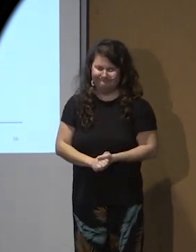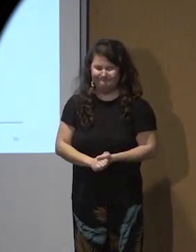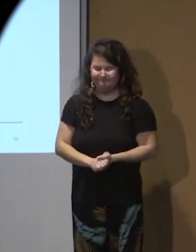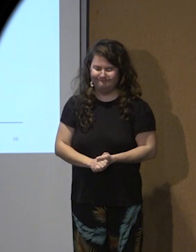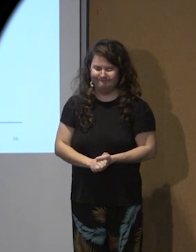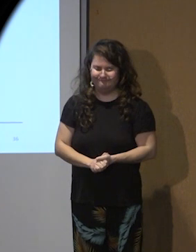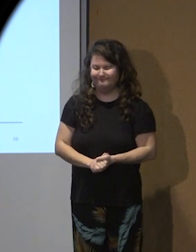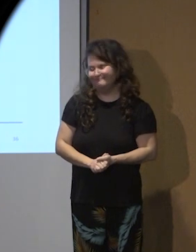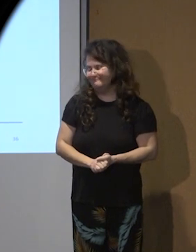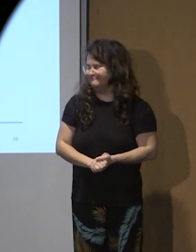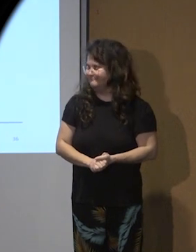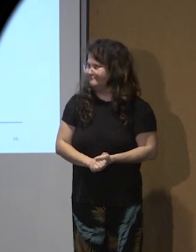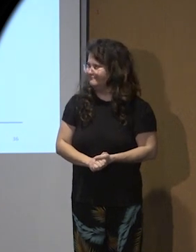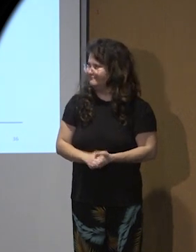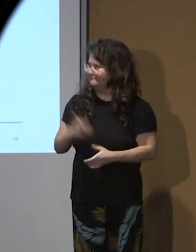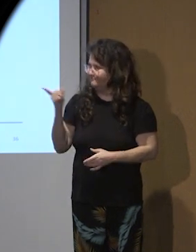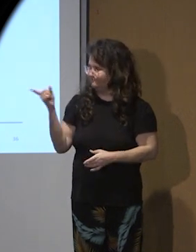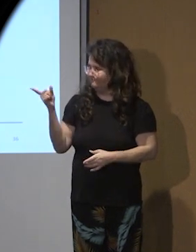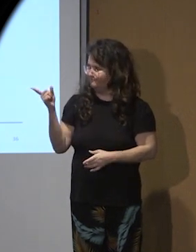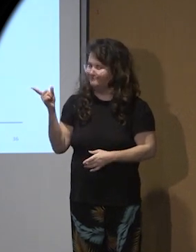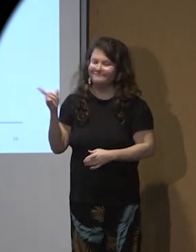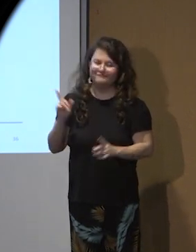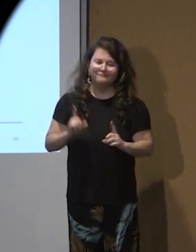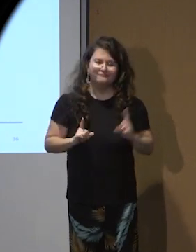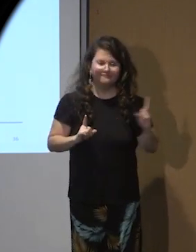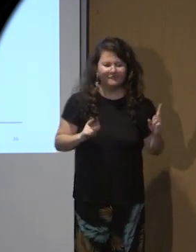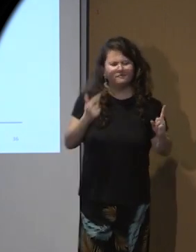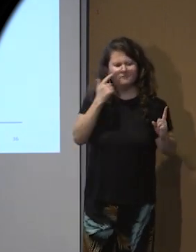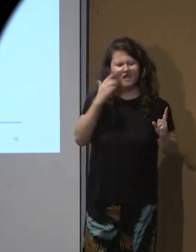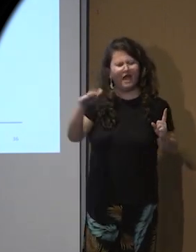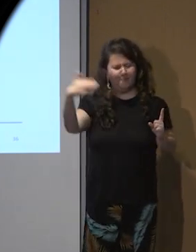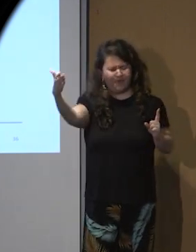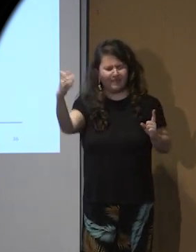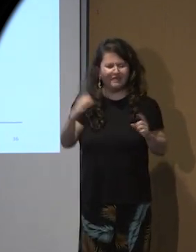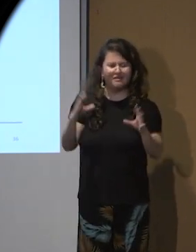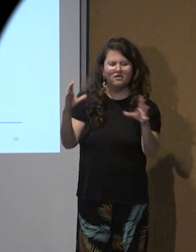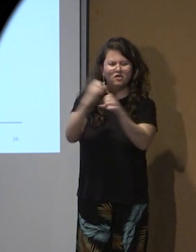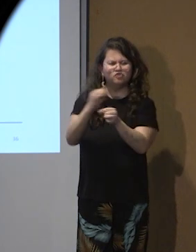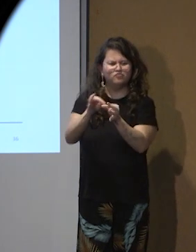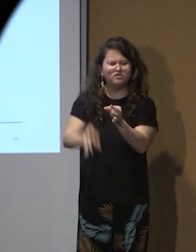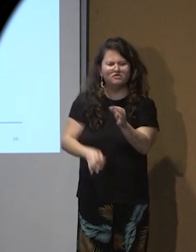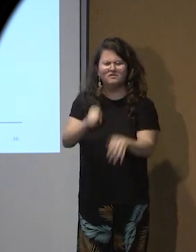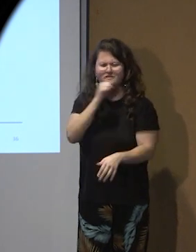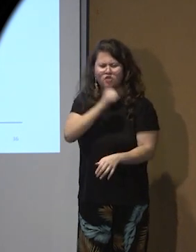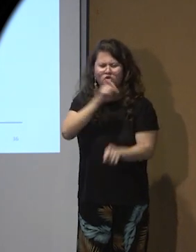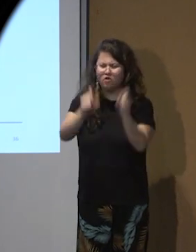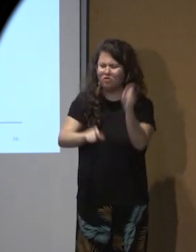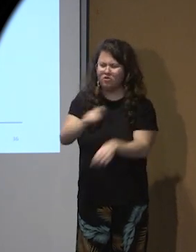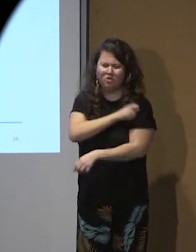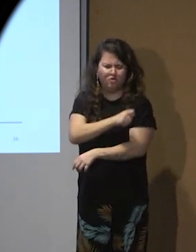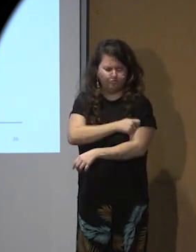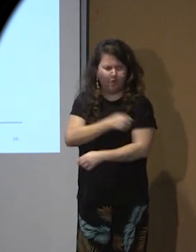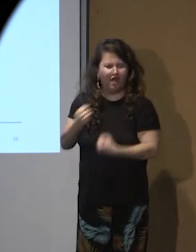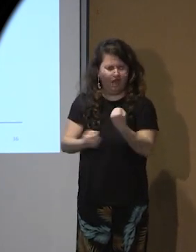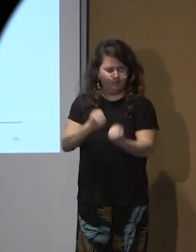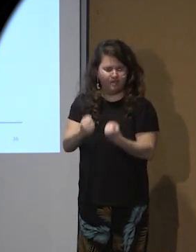Oui, ça fonctionne. Alors, en revanche, on verra après sur le topo sport et senior, comme quoi la course à pied, finalement, donc en effet, sous certaines